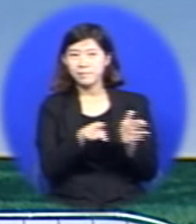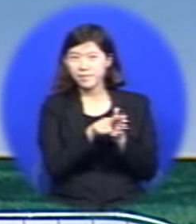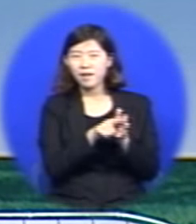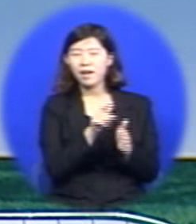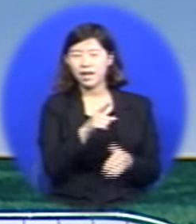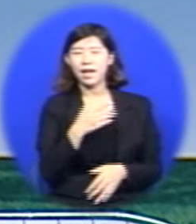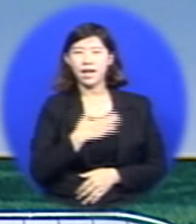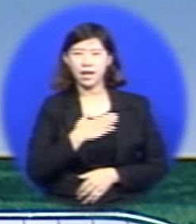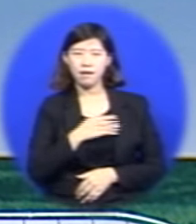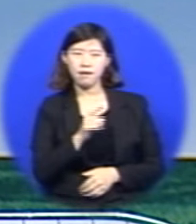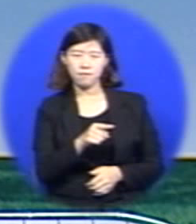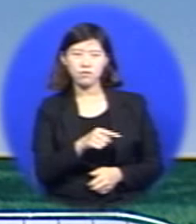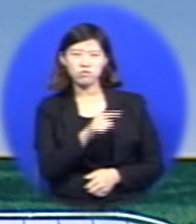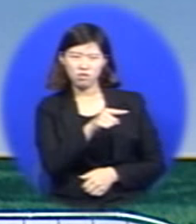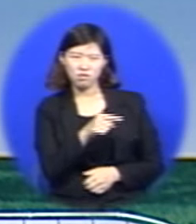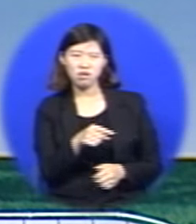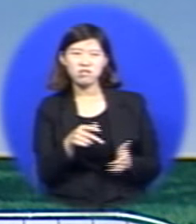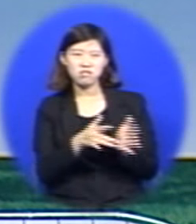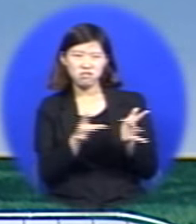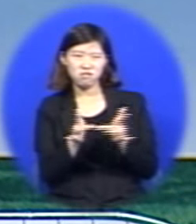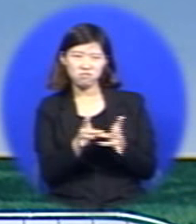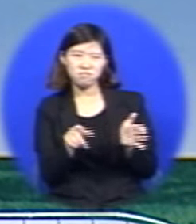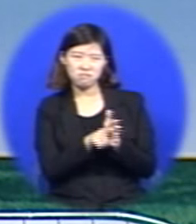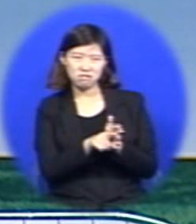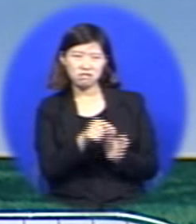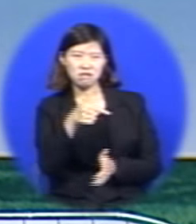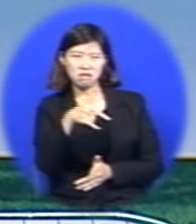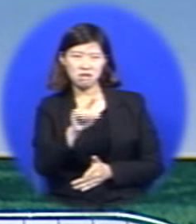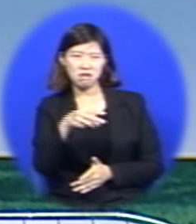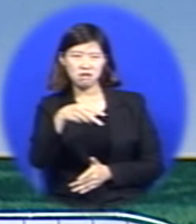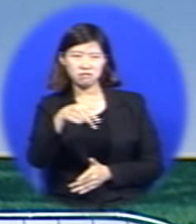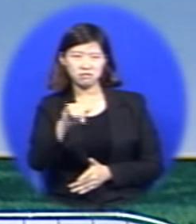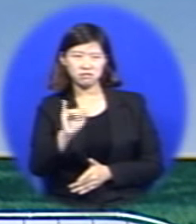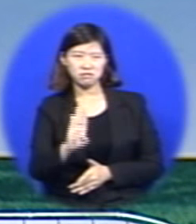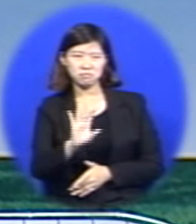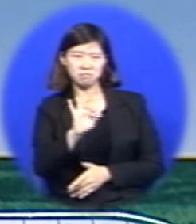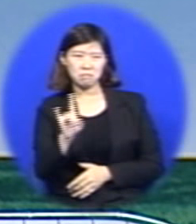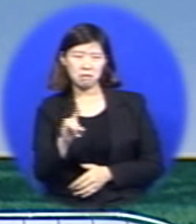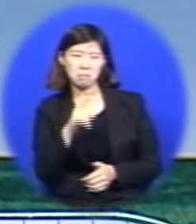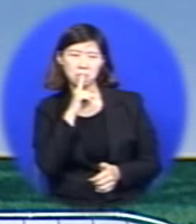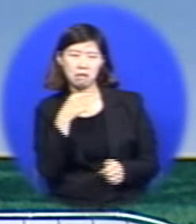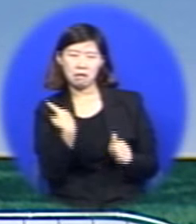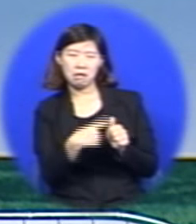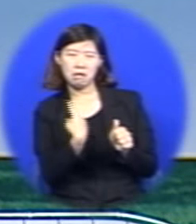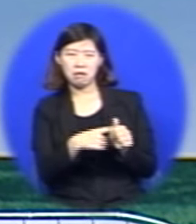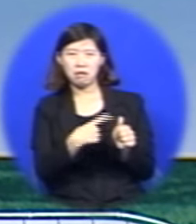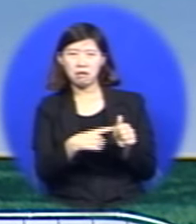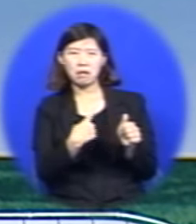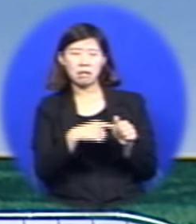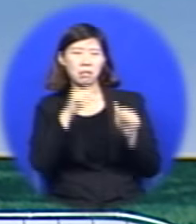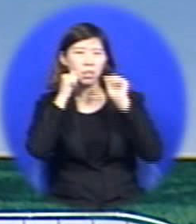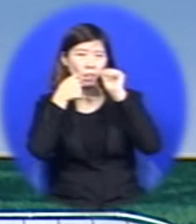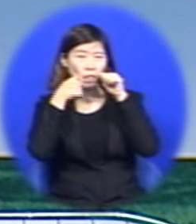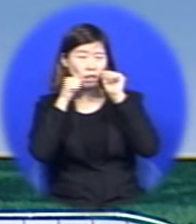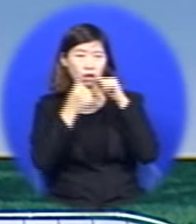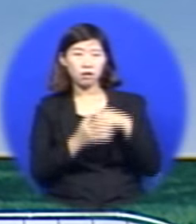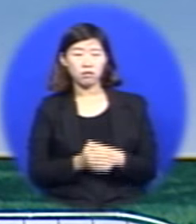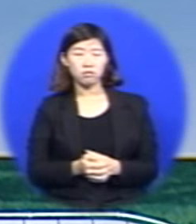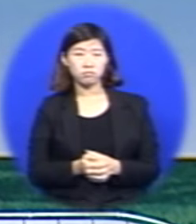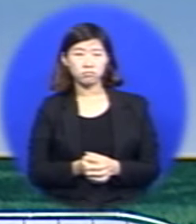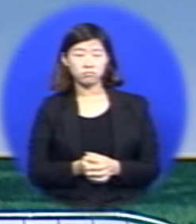예수 믿는 계집애라고 하는 별명을 붙이면서 괴롭히는 한 번은 친구들과 있는데